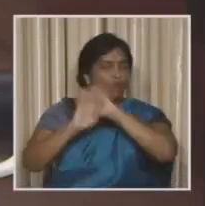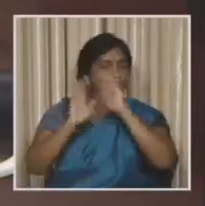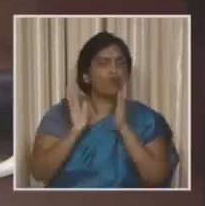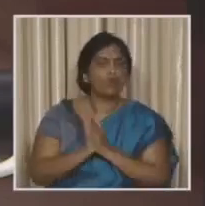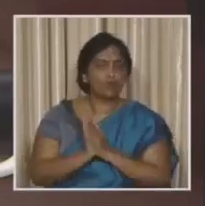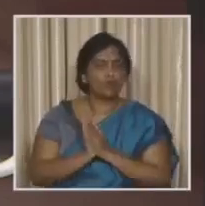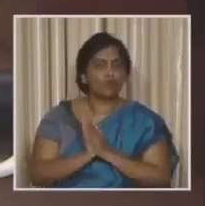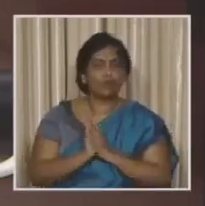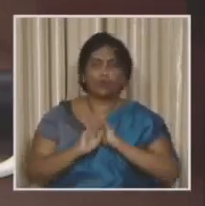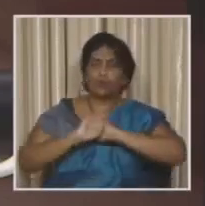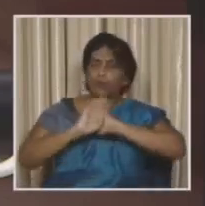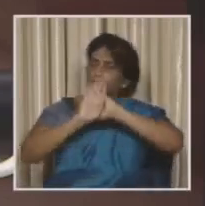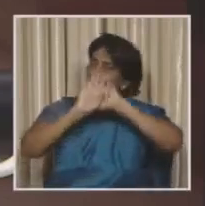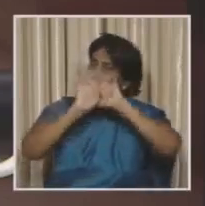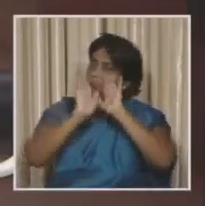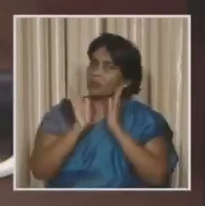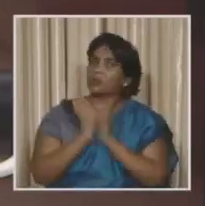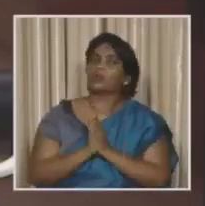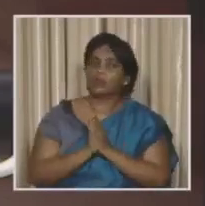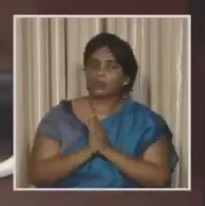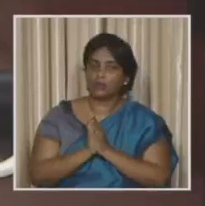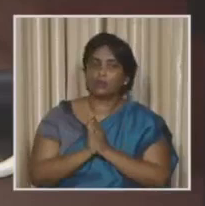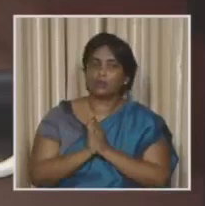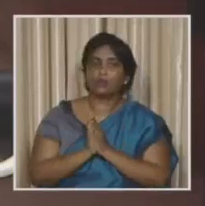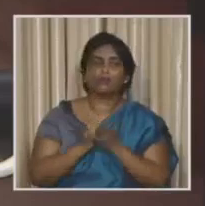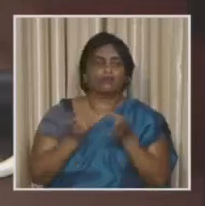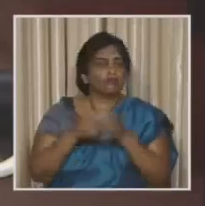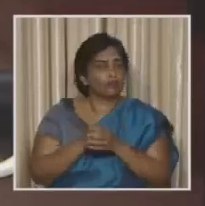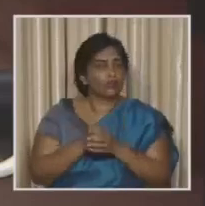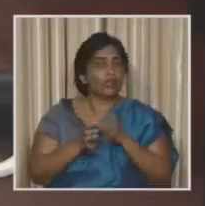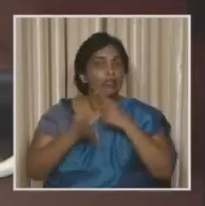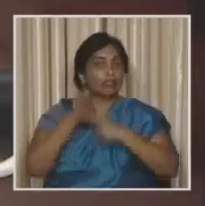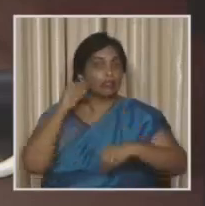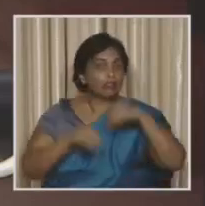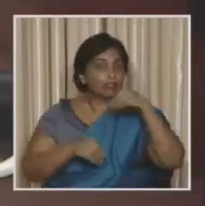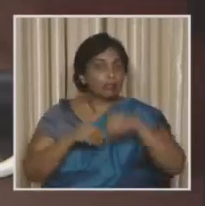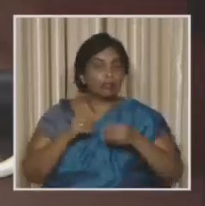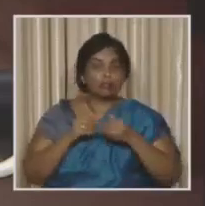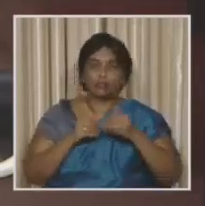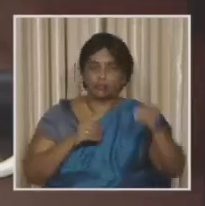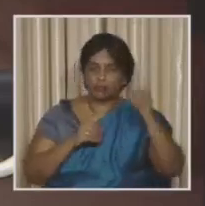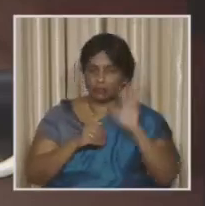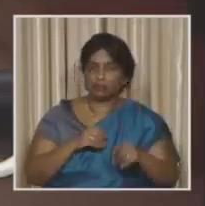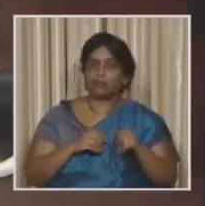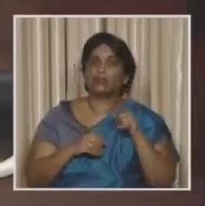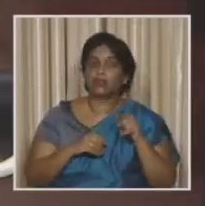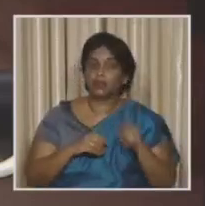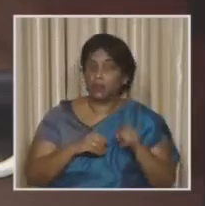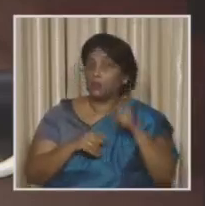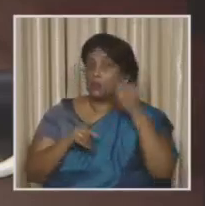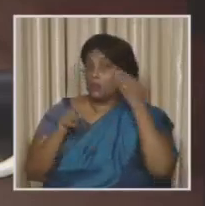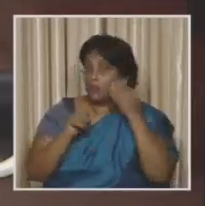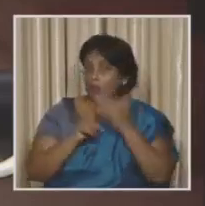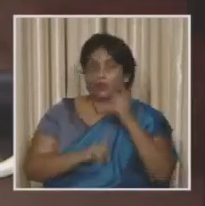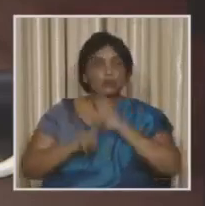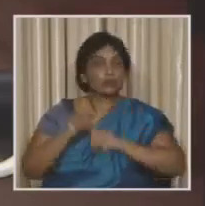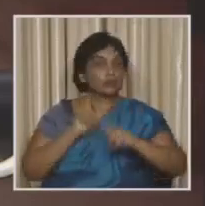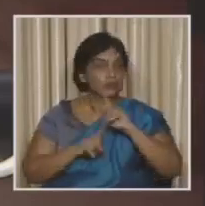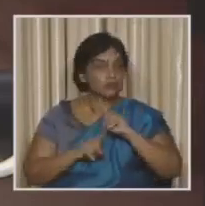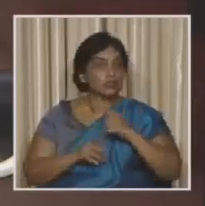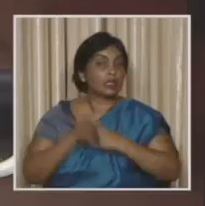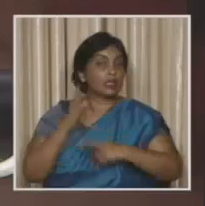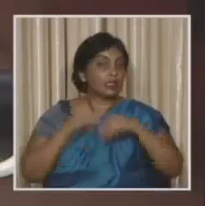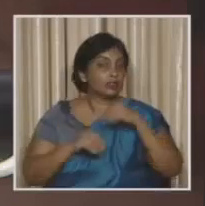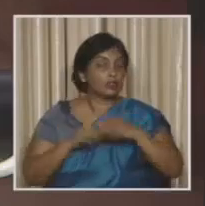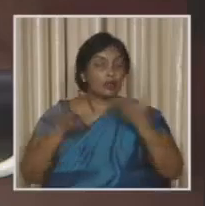karu kata mu mulu mulu adanggu mu desa panle bumi kawa kunaham. April bahasa sakat cawe, desa